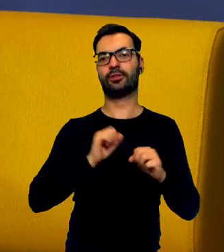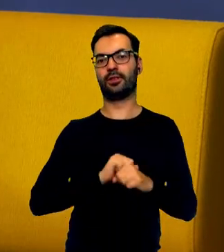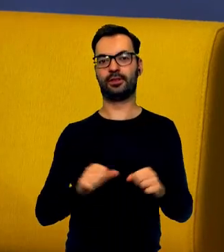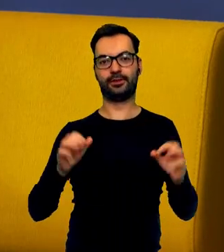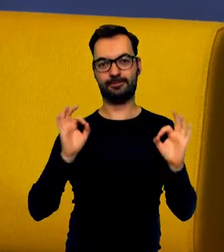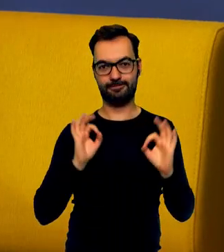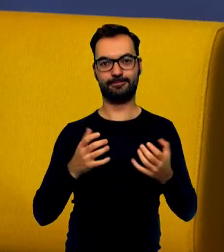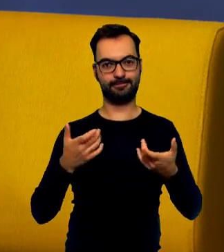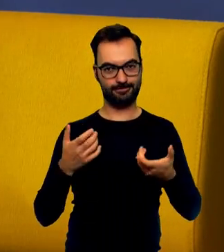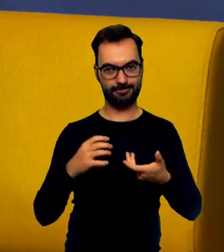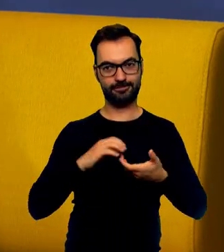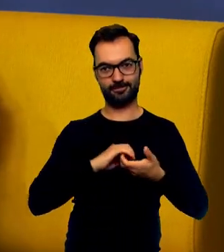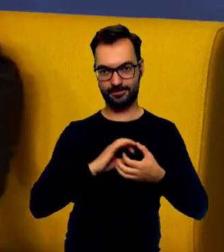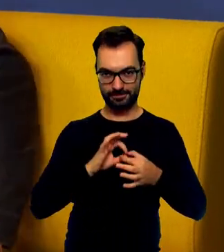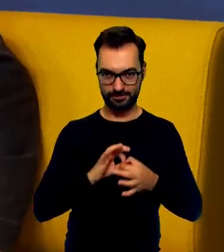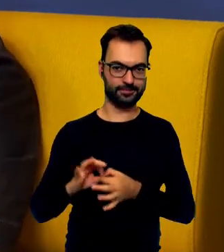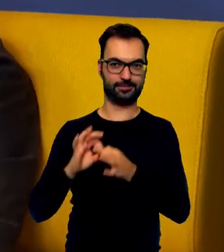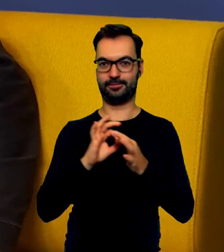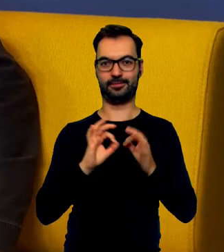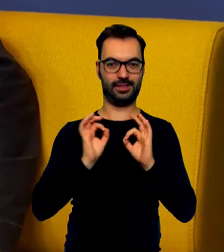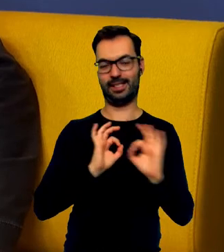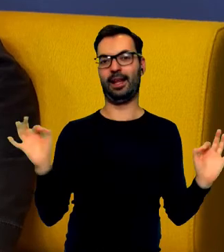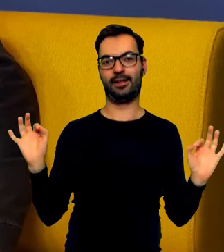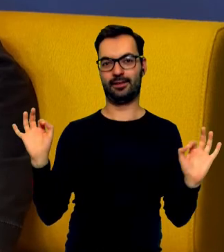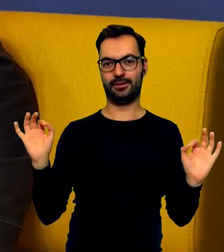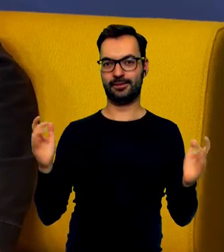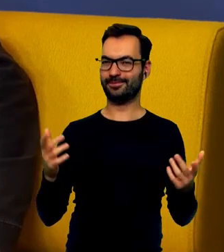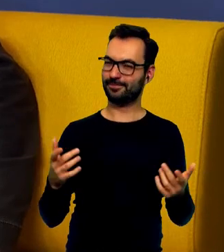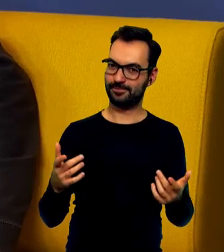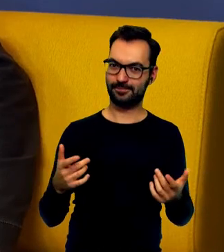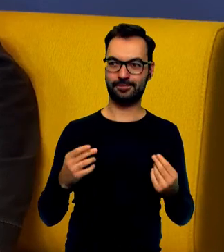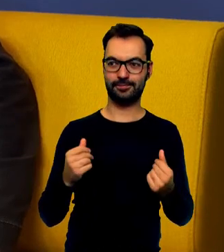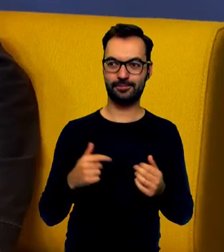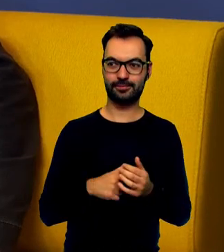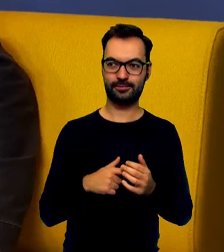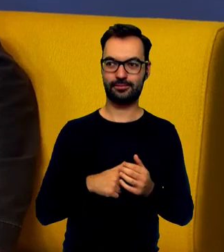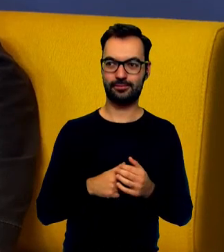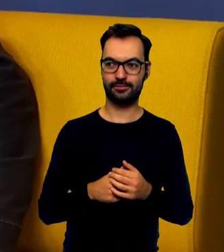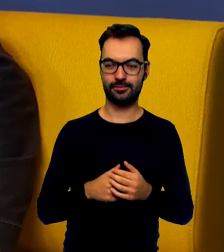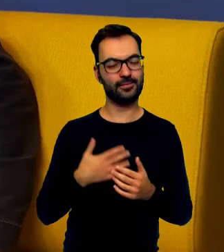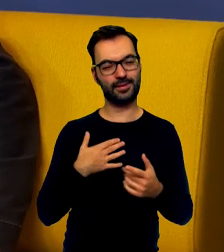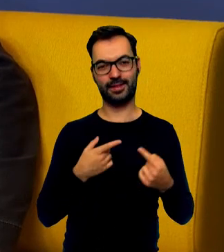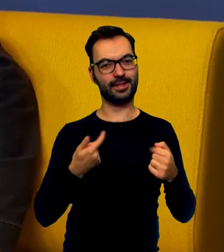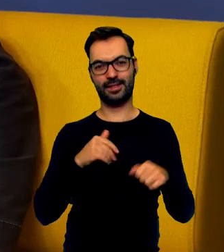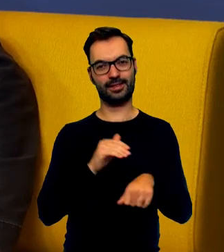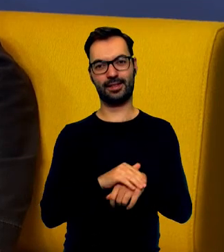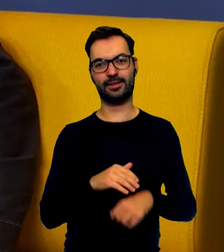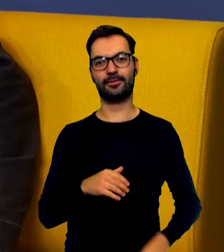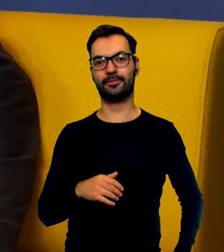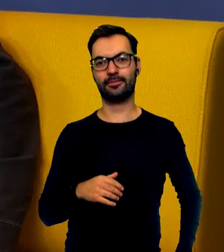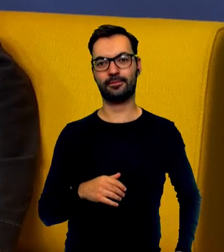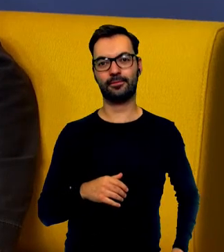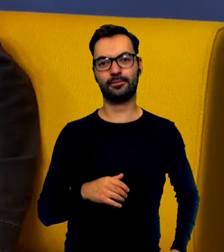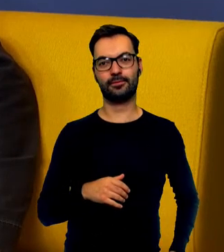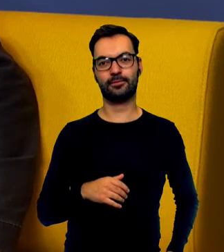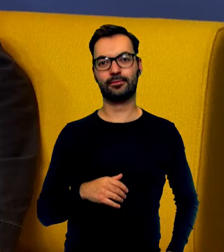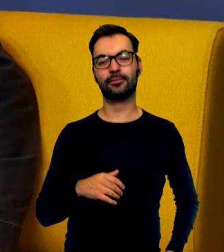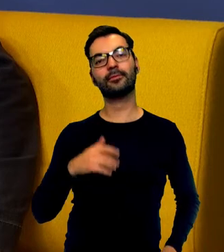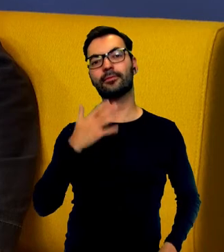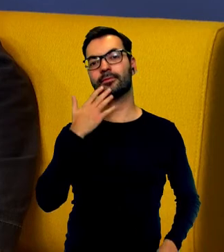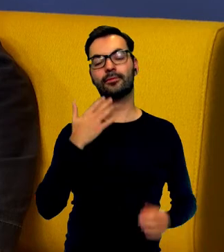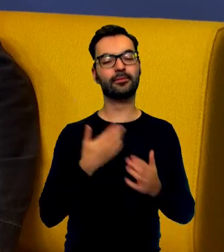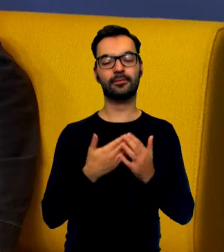jest spójnie i w porządku, że no, podejmuję z tym polemikę, odwołując się